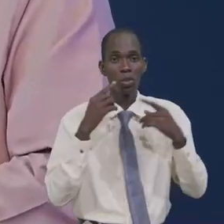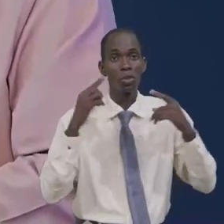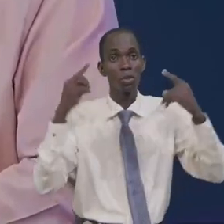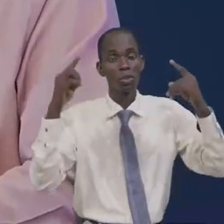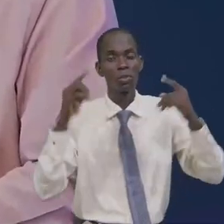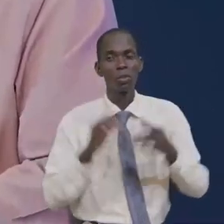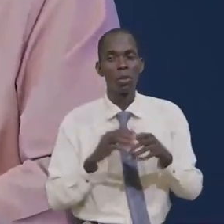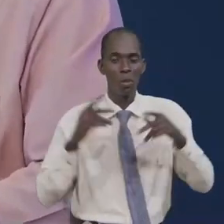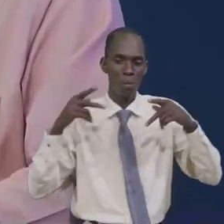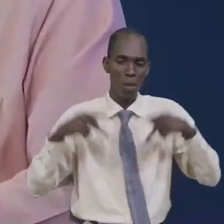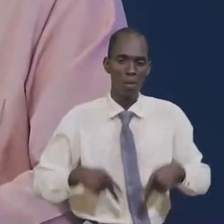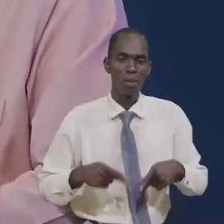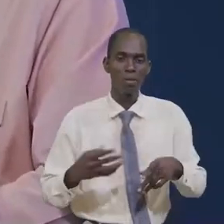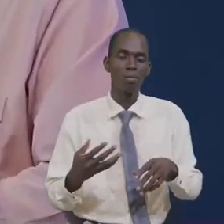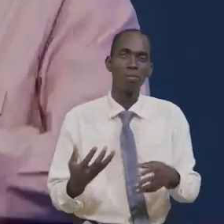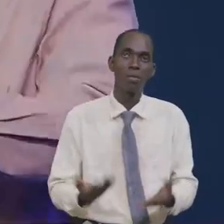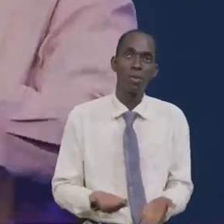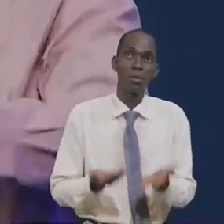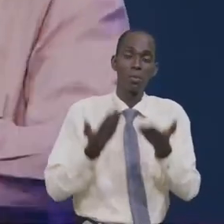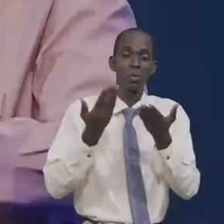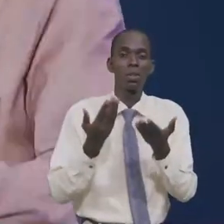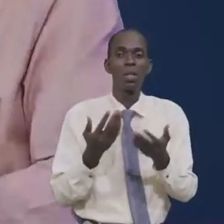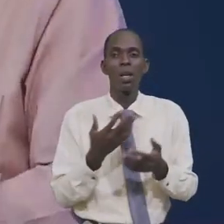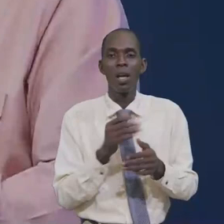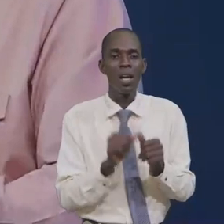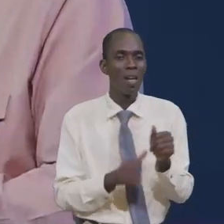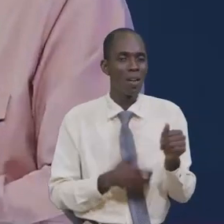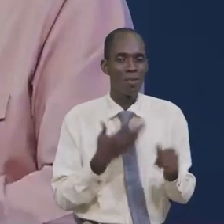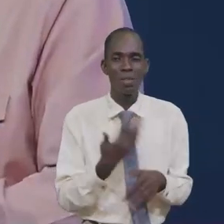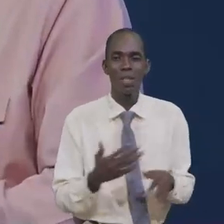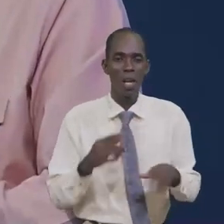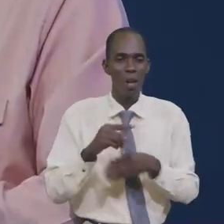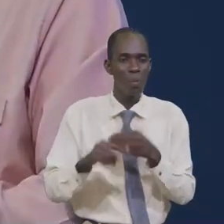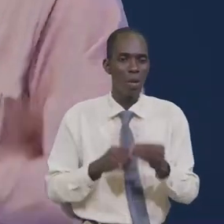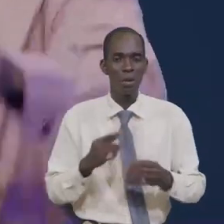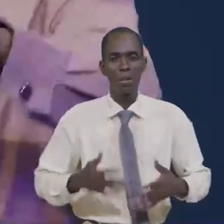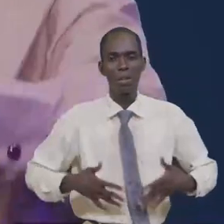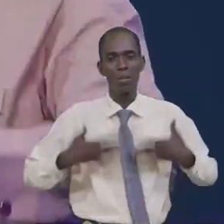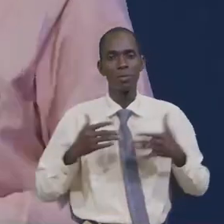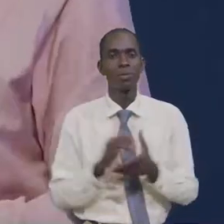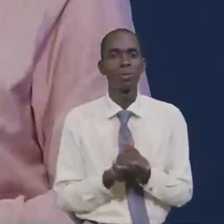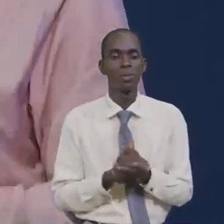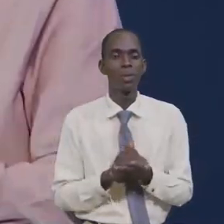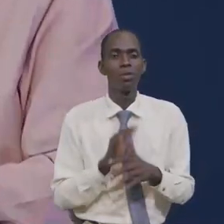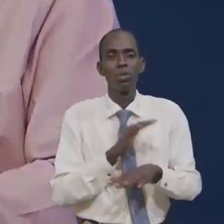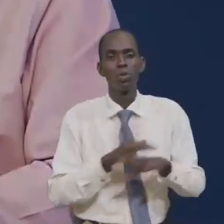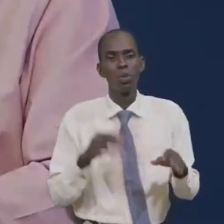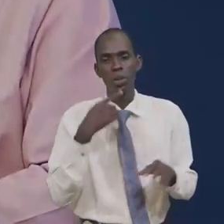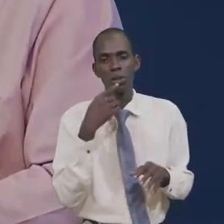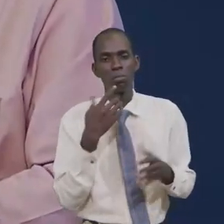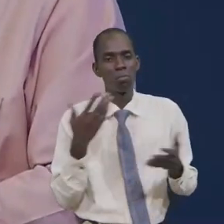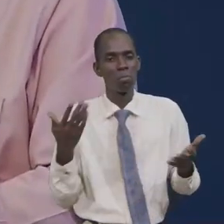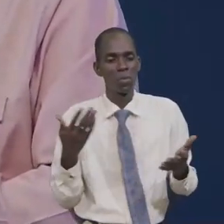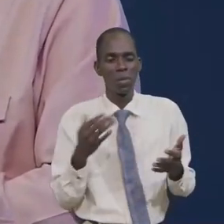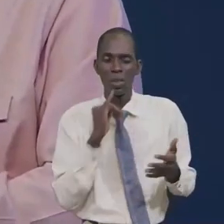élévation personnelle tout concernant la vie ne dit pas est-ce que c'est possible non